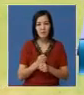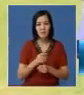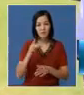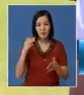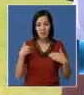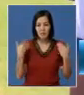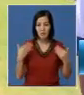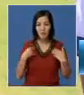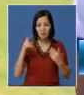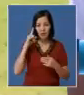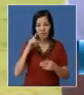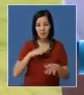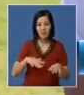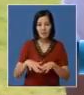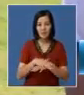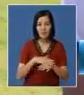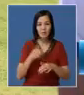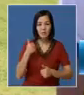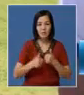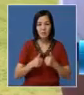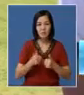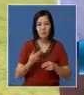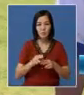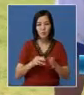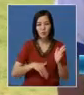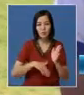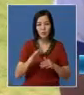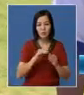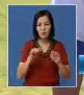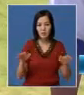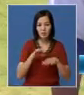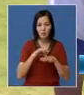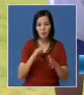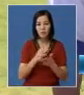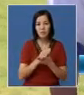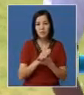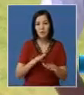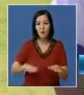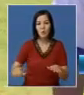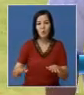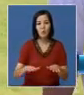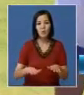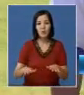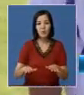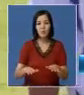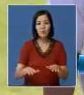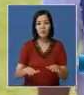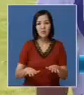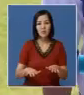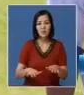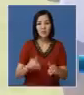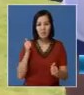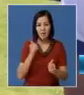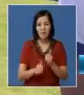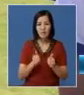елі. Бүгінгі жарыс өте жылдағыдай, өте жоғары деңгейде өтіп жатыр бұл жарыс. Бұл өңірде әрбір болған жарыс осындай жоғары